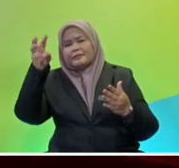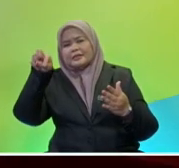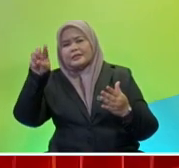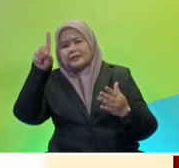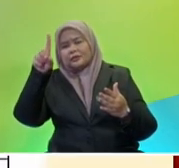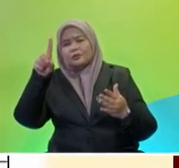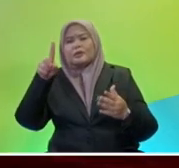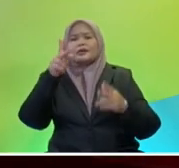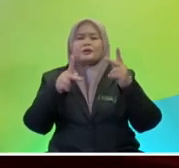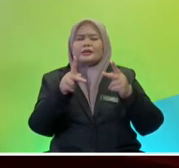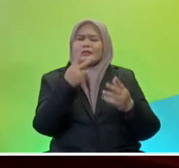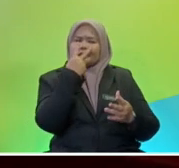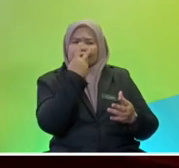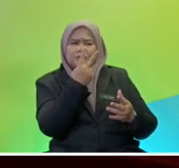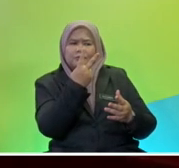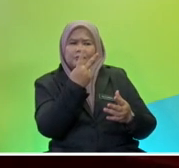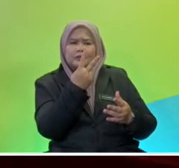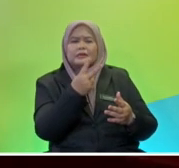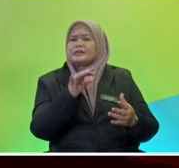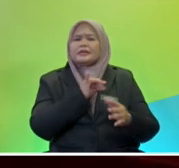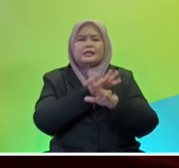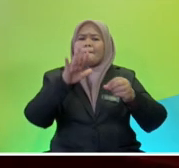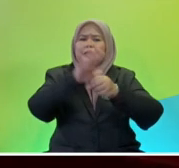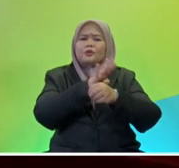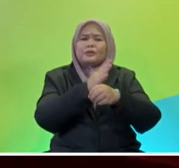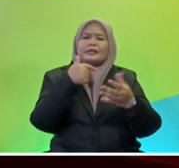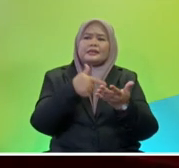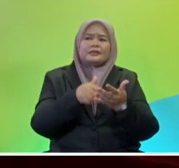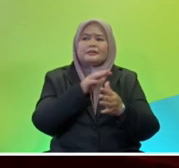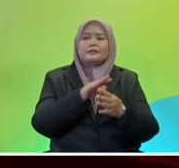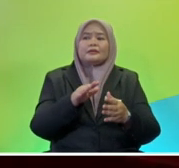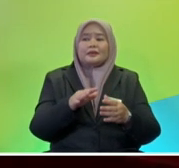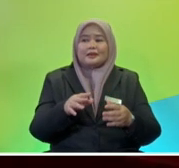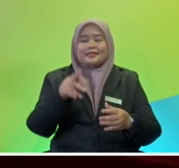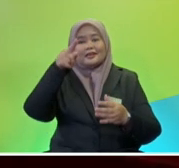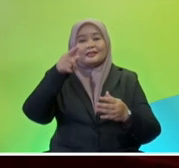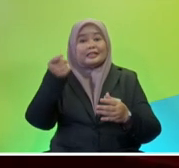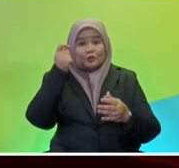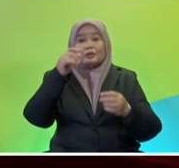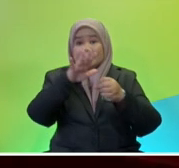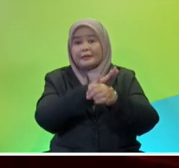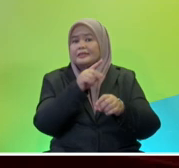kalau perhatikan dekat selek saya saya tak penuh lagi yang syafika pegang tadi penuh